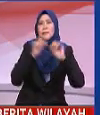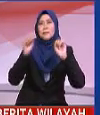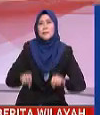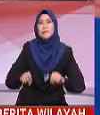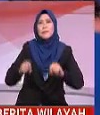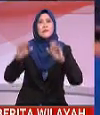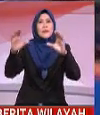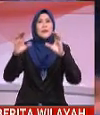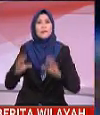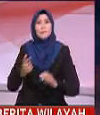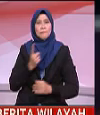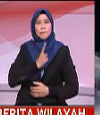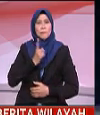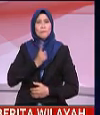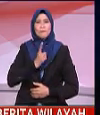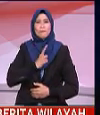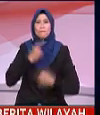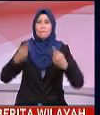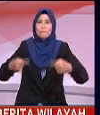secara berseorangan.